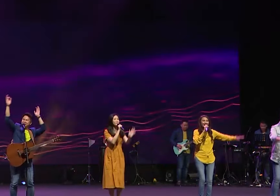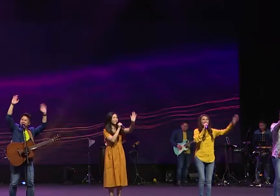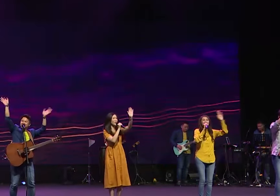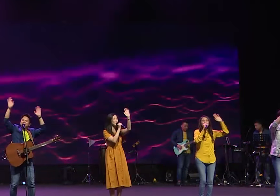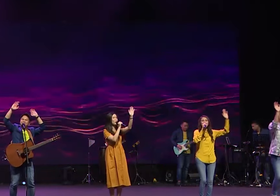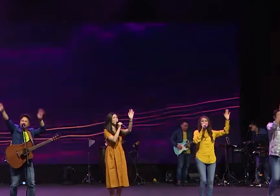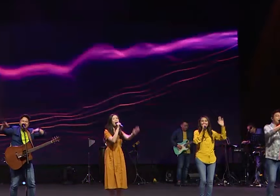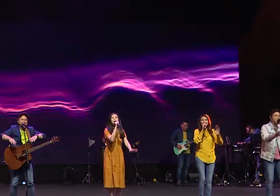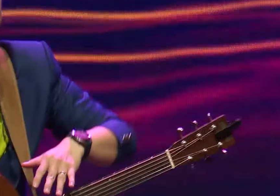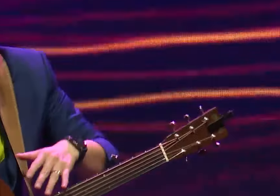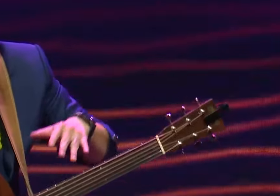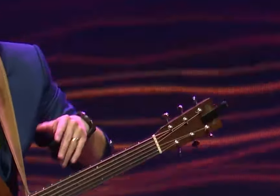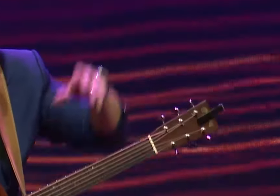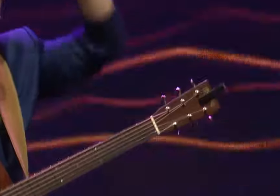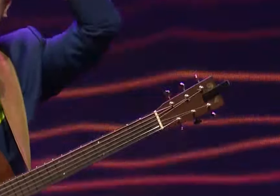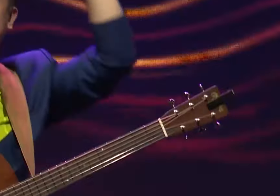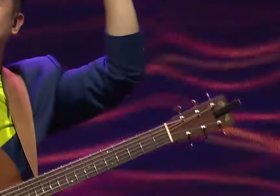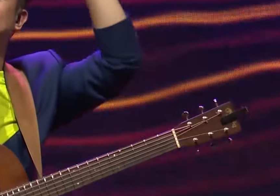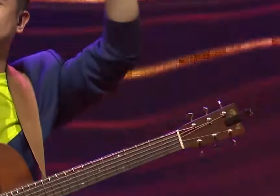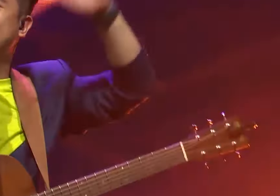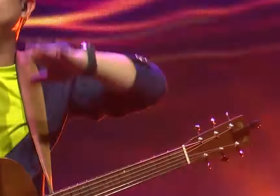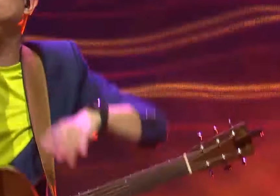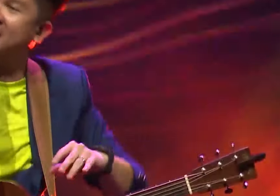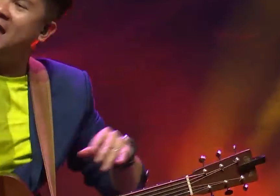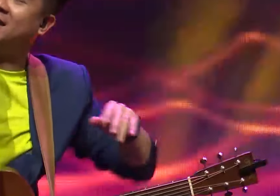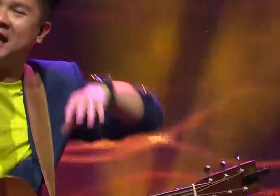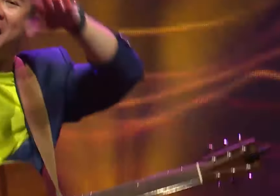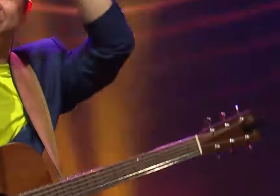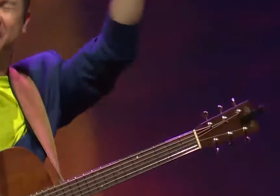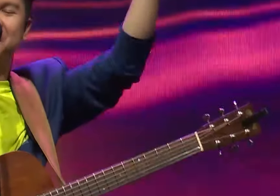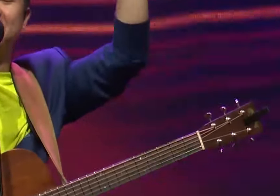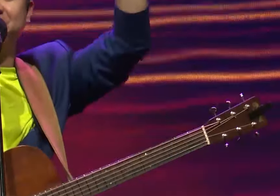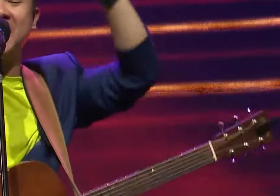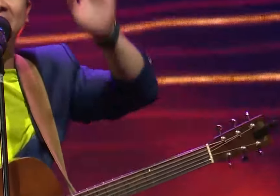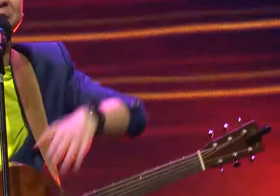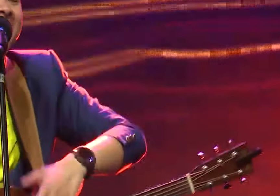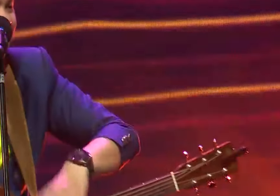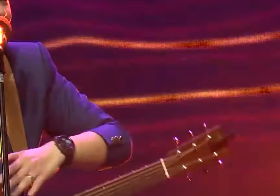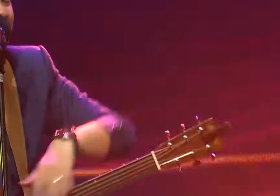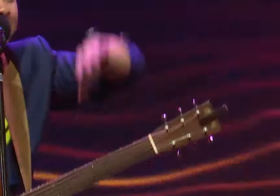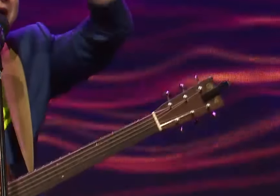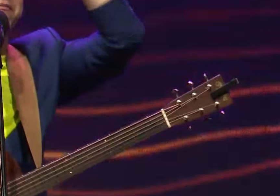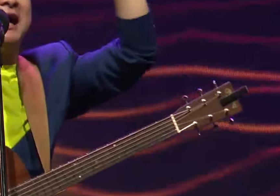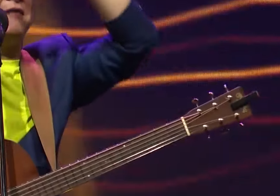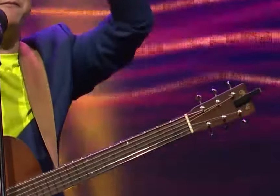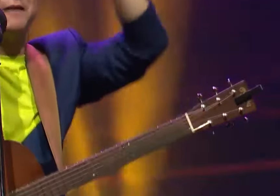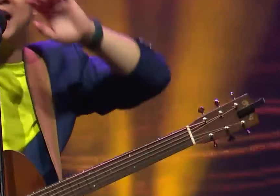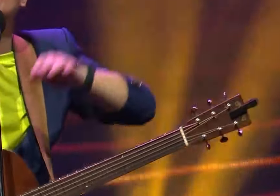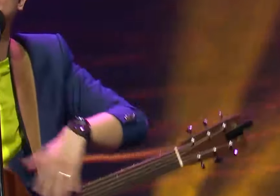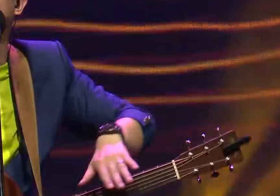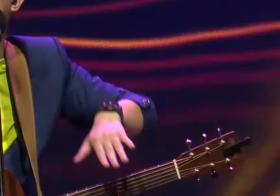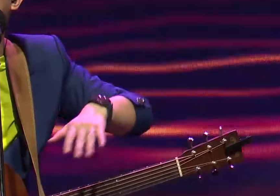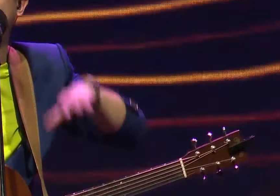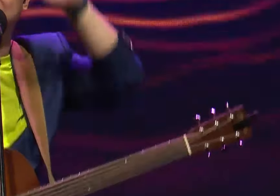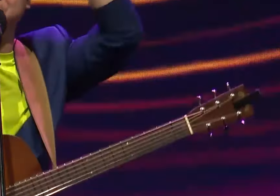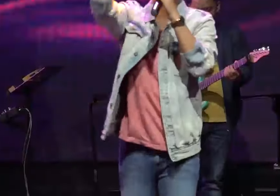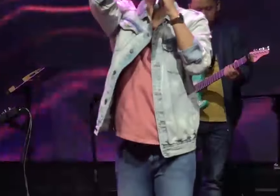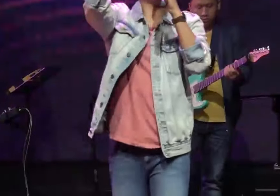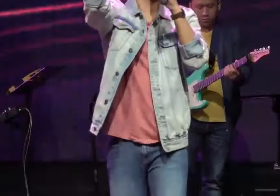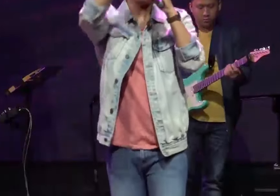para, pa pa para, pa pa para, pa pa para, pa pa